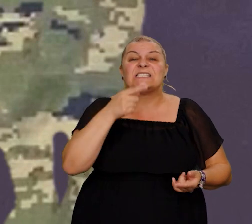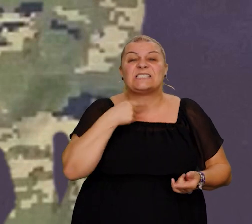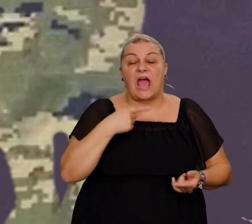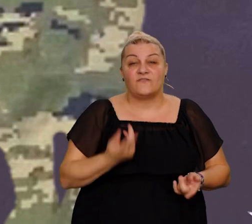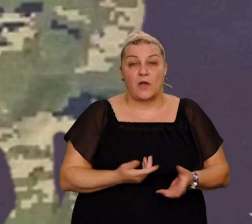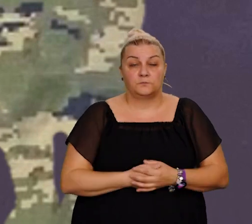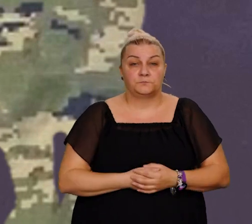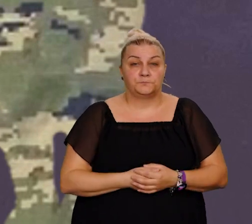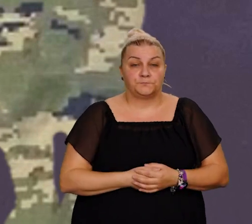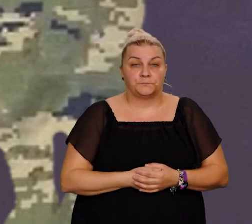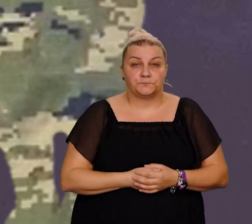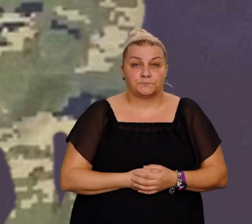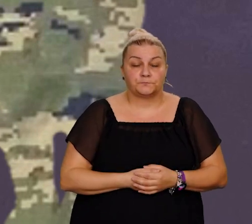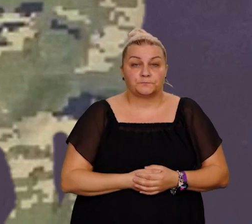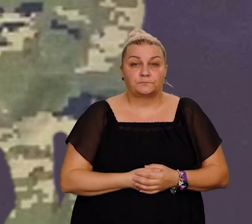Izjave i želje. Tako je.